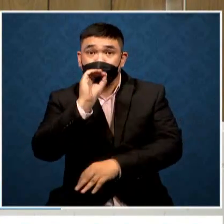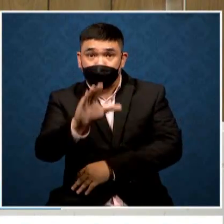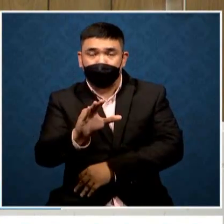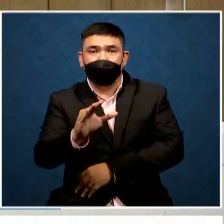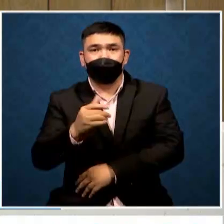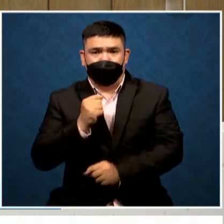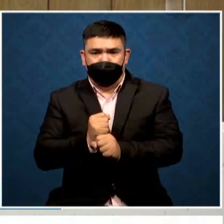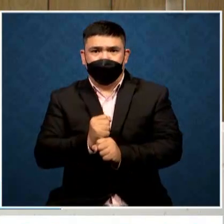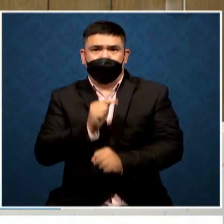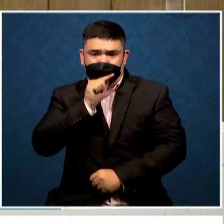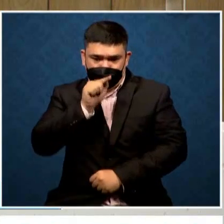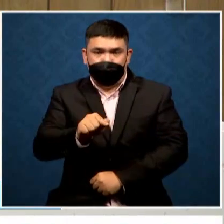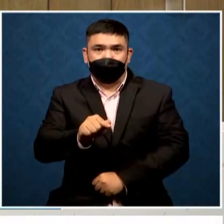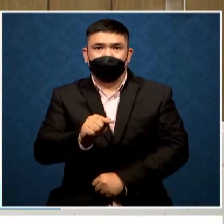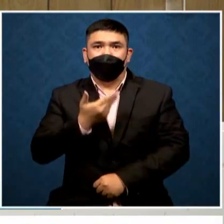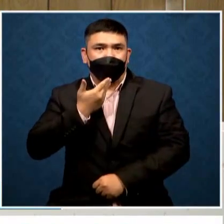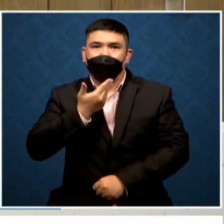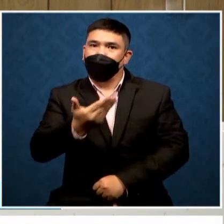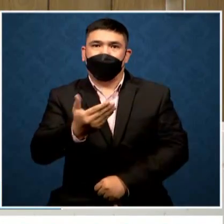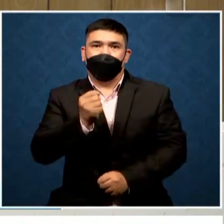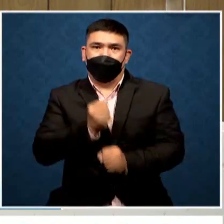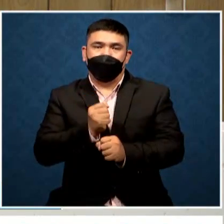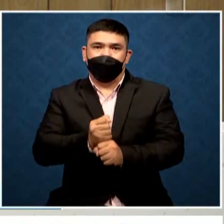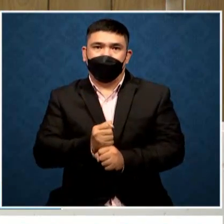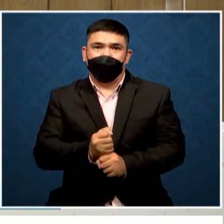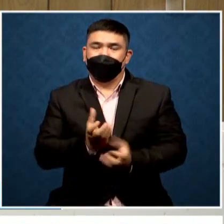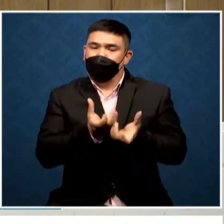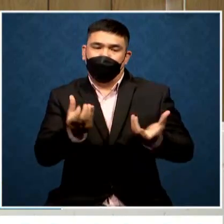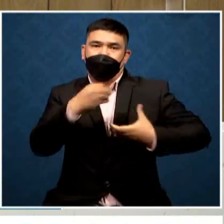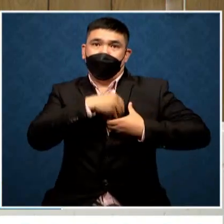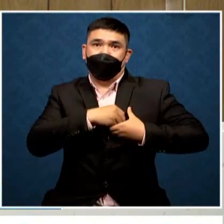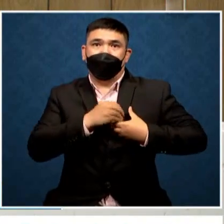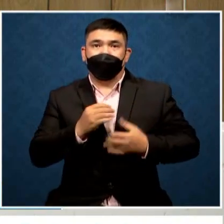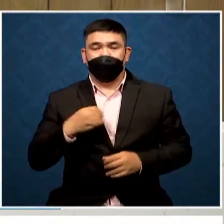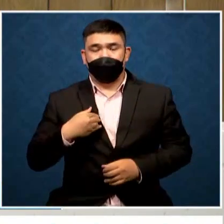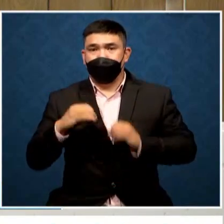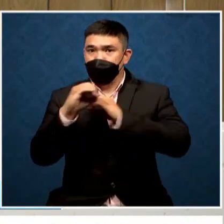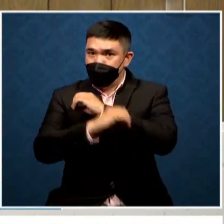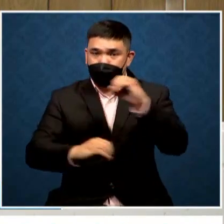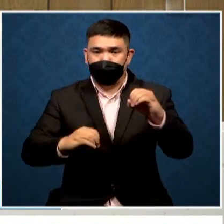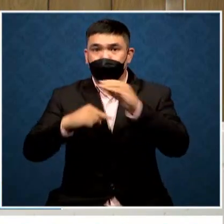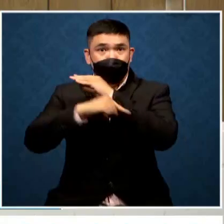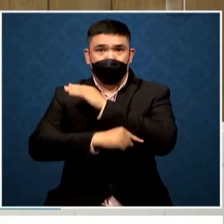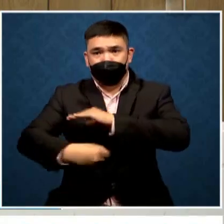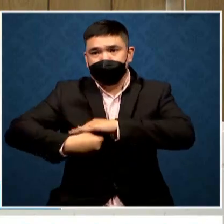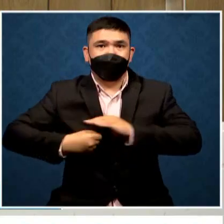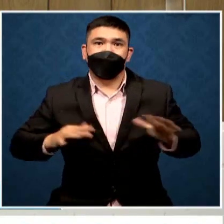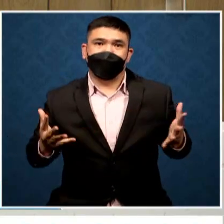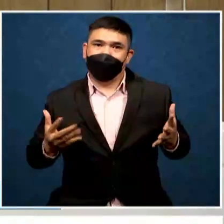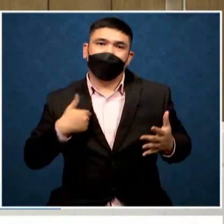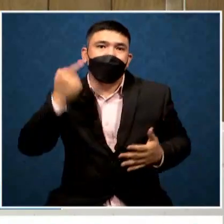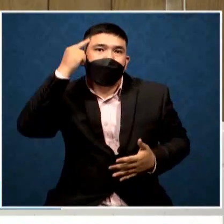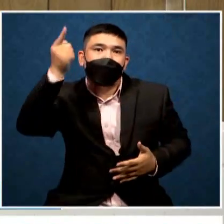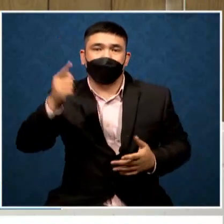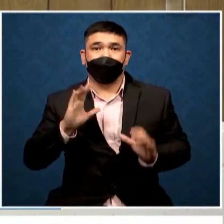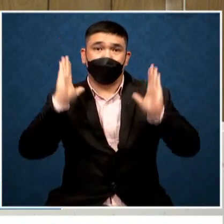าผมได้ดำเนินการสั่งอย่างนี้ตลอดในหลักธรรมาภิบาลนี่มีทั้งโปร่งใสเพราะไม่มีเรื่องผลประโยชน์ผมก็ไม่เคยมีนโย